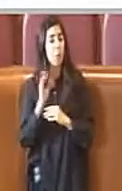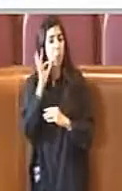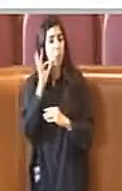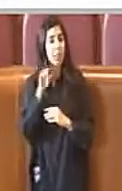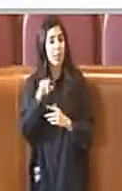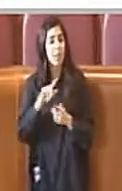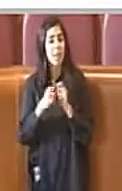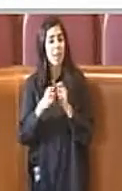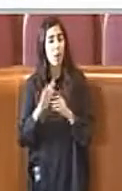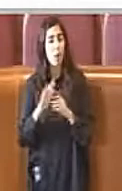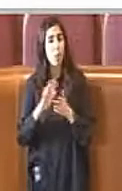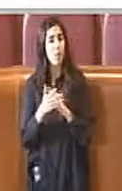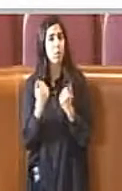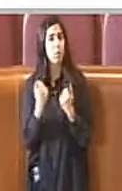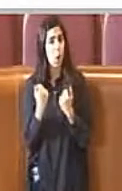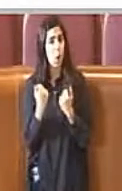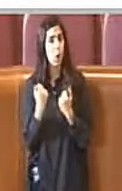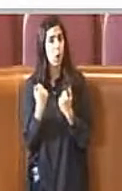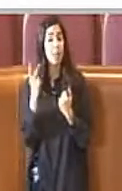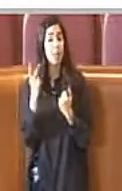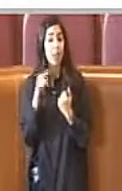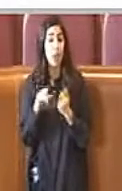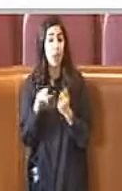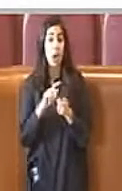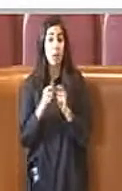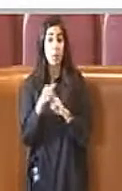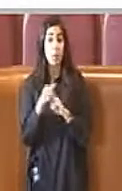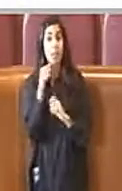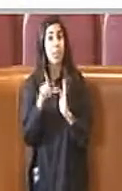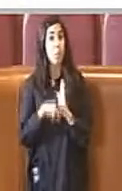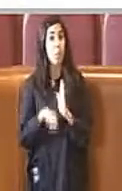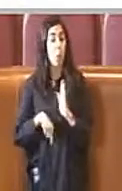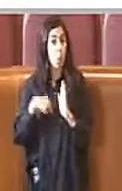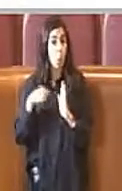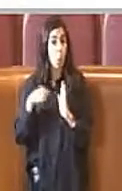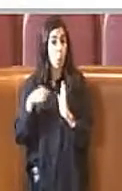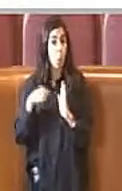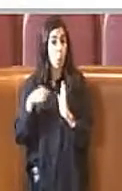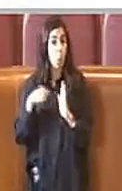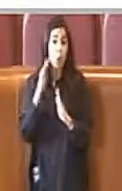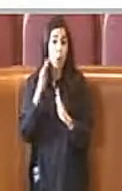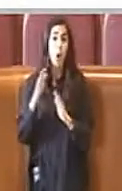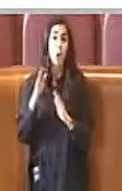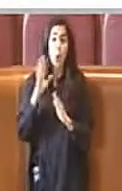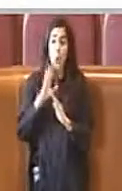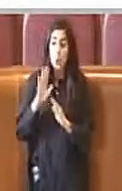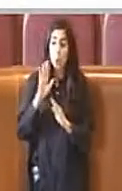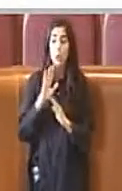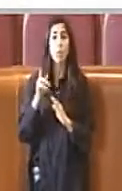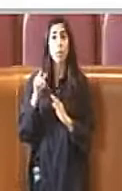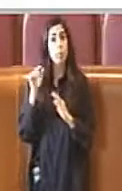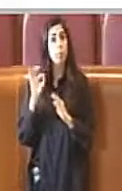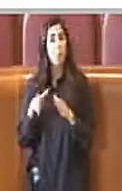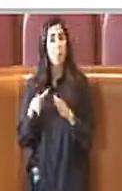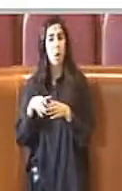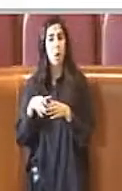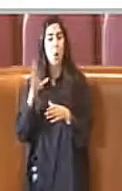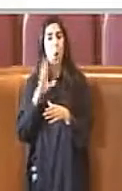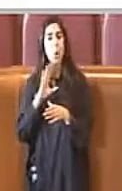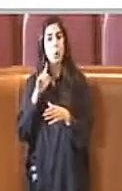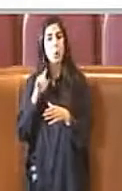riforma richiesto un tempo molto lungo di ascolto di consultazione e le consulte esse se mi hanno richiesto in più occasioni